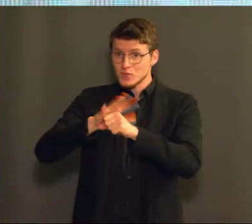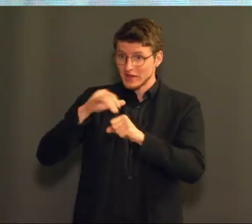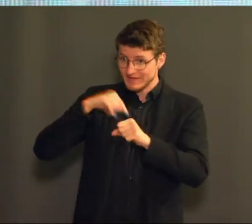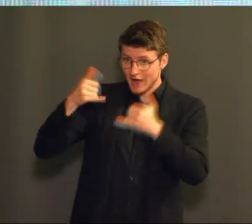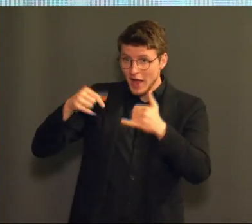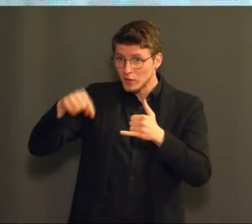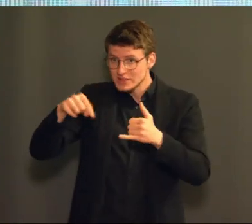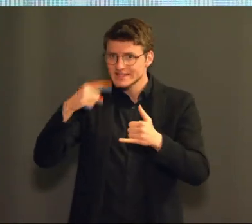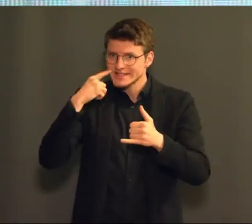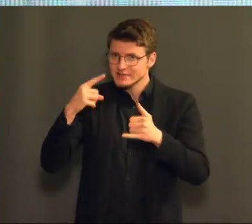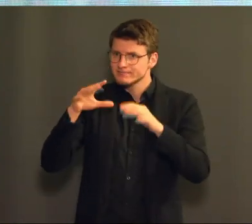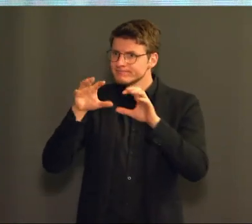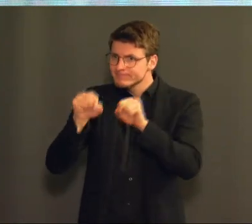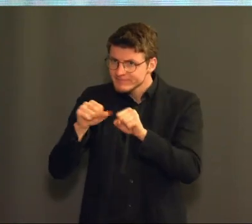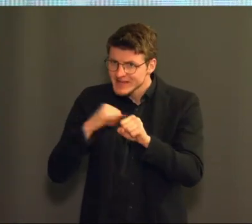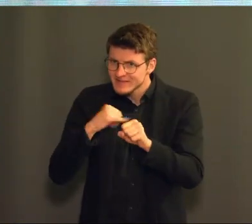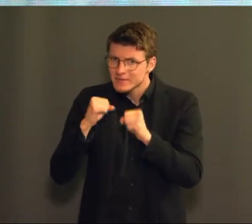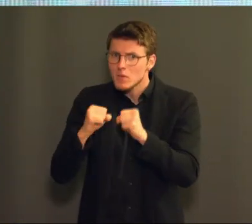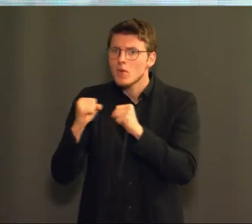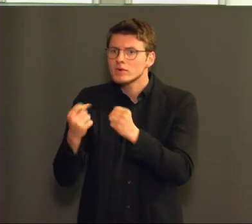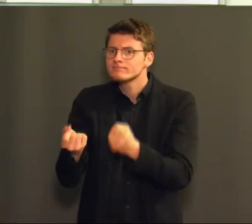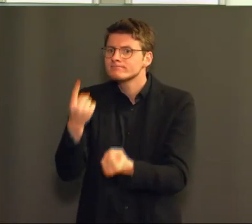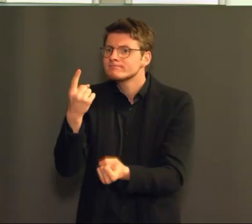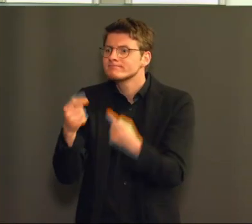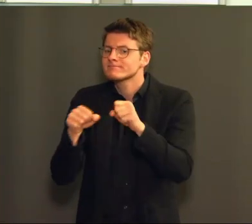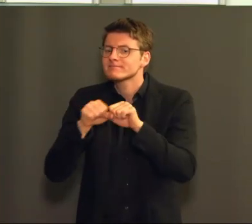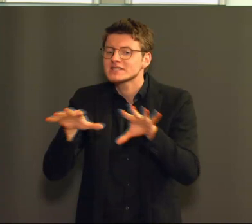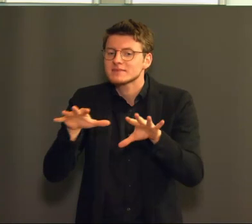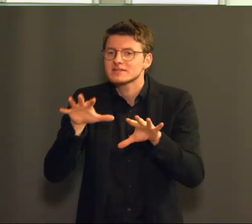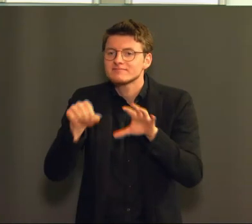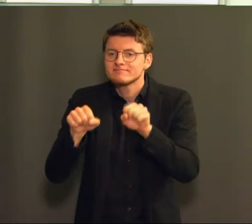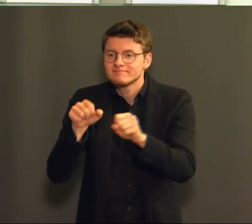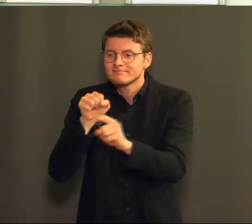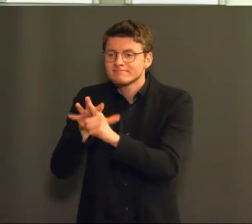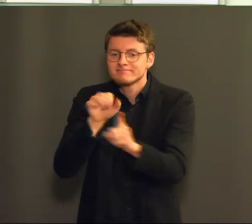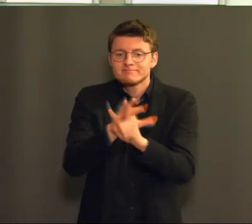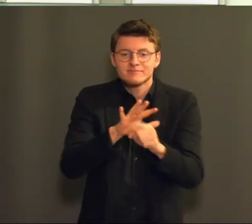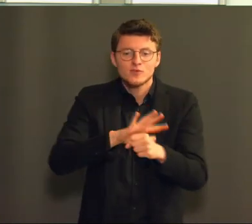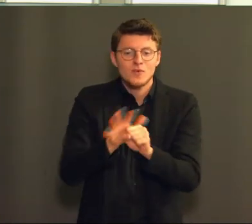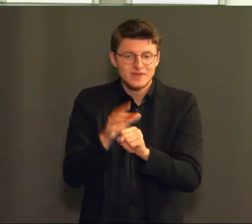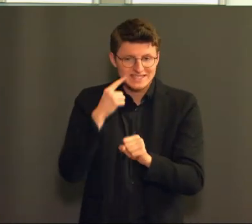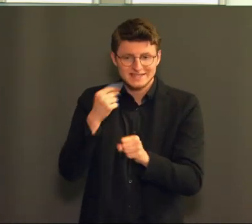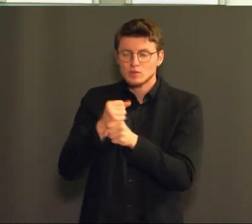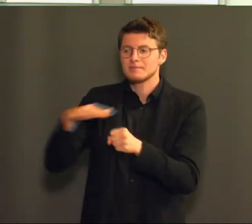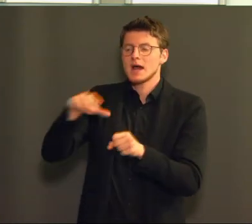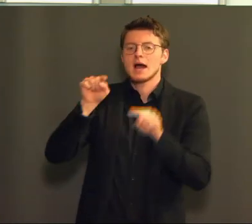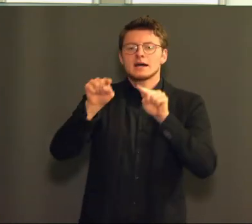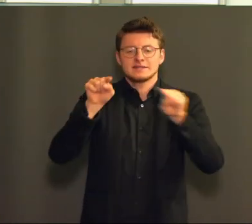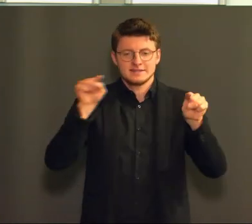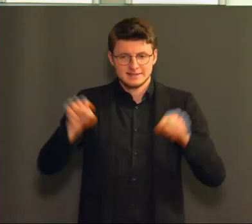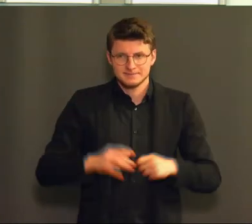als potentiële bronnen van besmetting met het coronavirus. In deze nieuwe